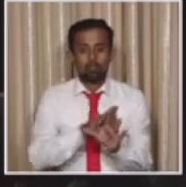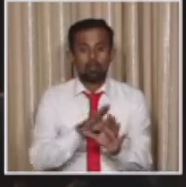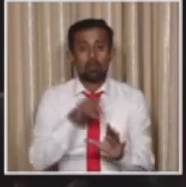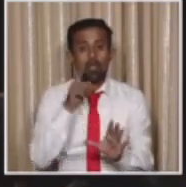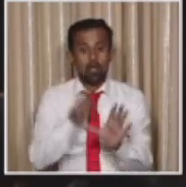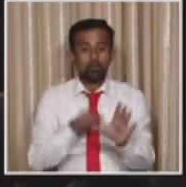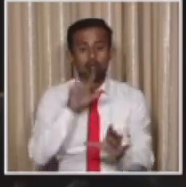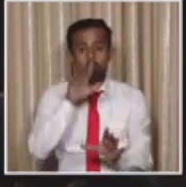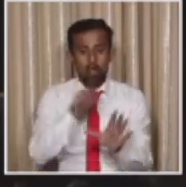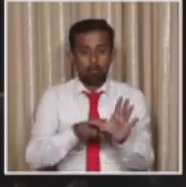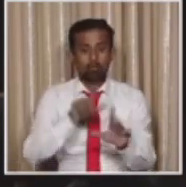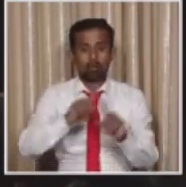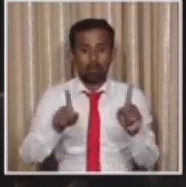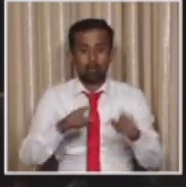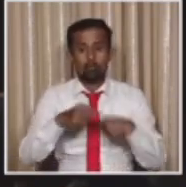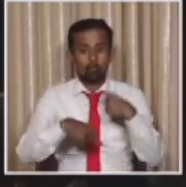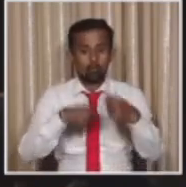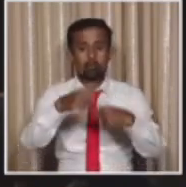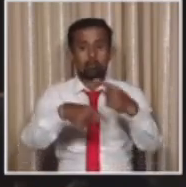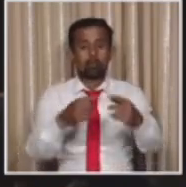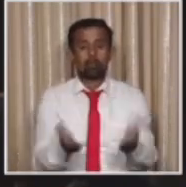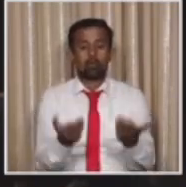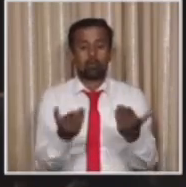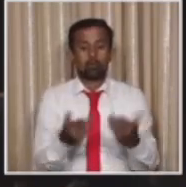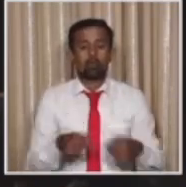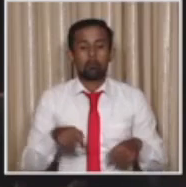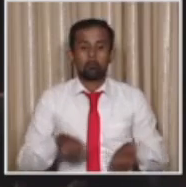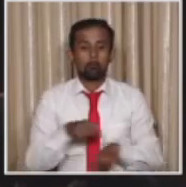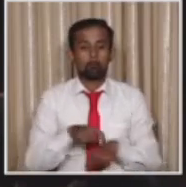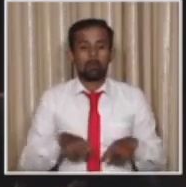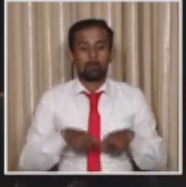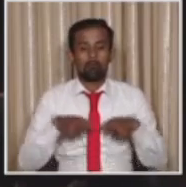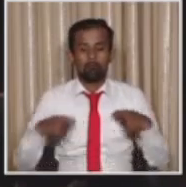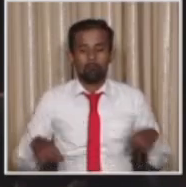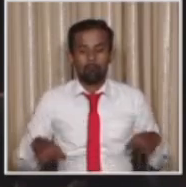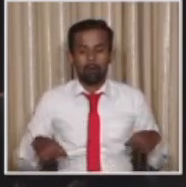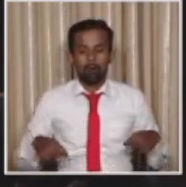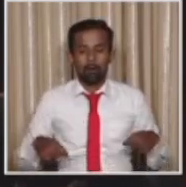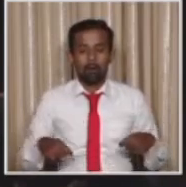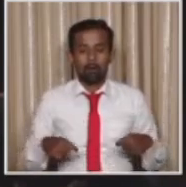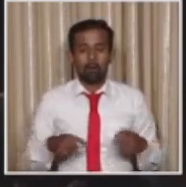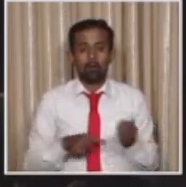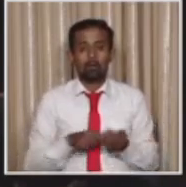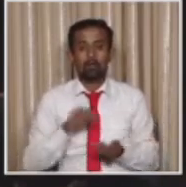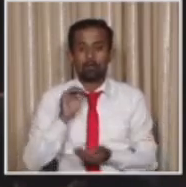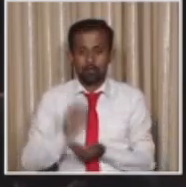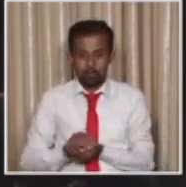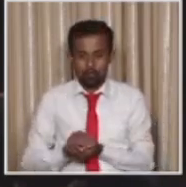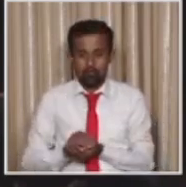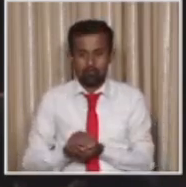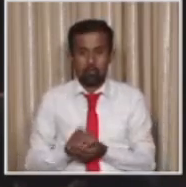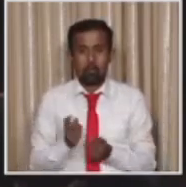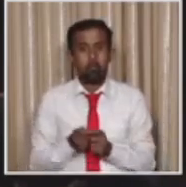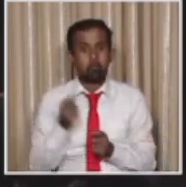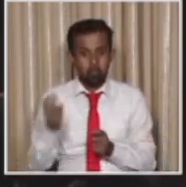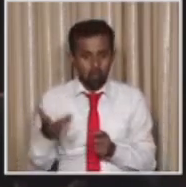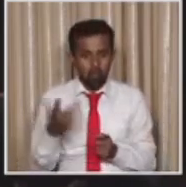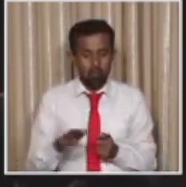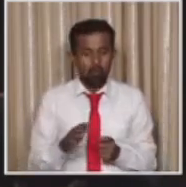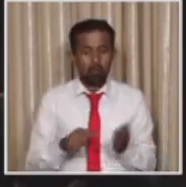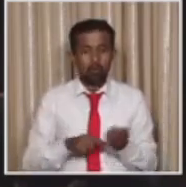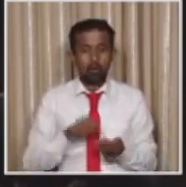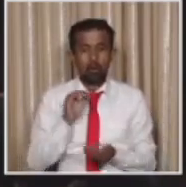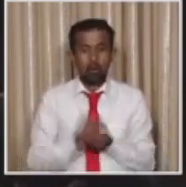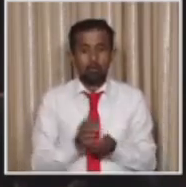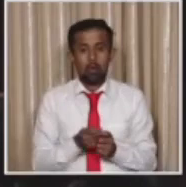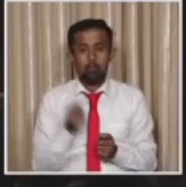5ක් 10ක් ක්‍රියාත්මක කරන්න ඕනේ. මේකට දැන්ට වියදම් කරලා තියෙනවා භාණ්ඩාගාරය. මේ සල්ලි ගෙවලා තියෙනවා දැන්